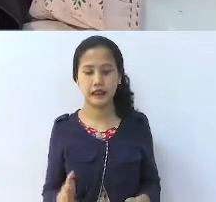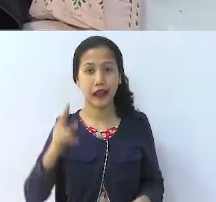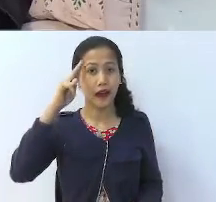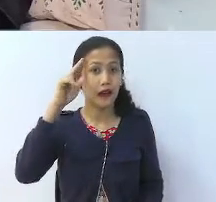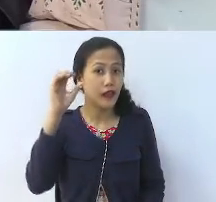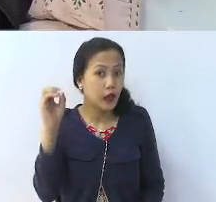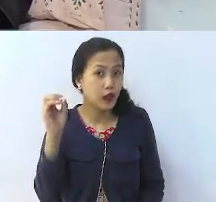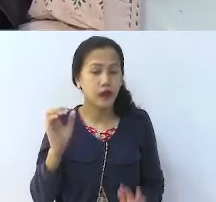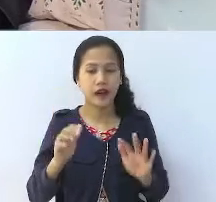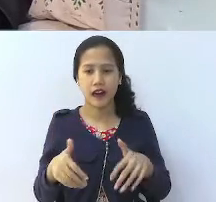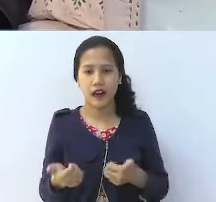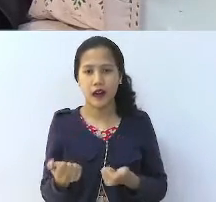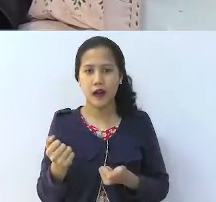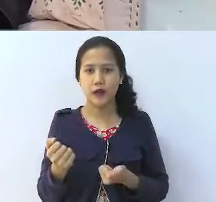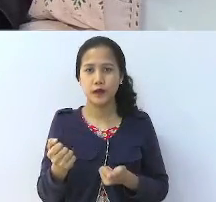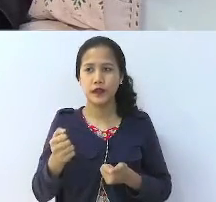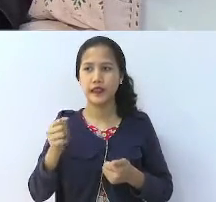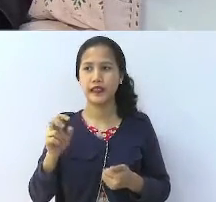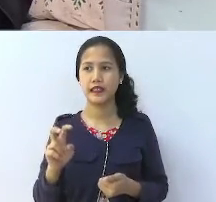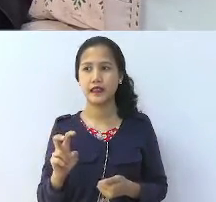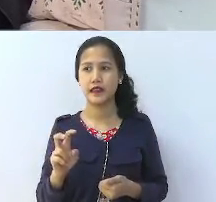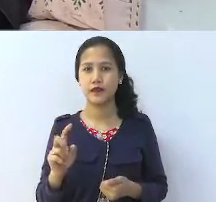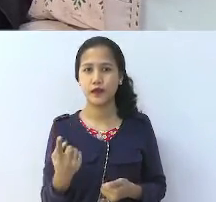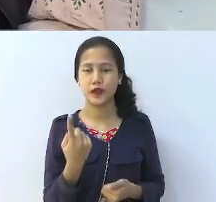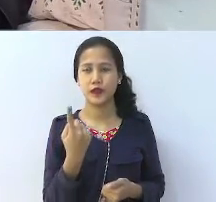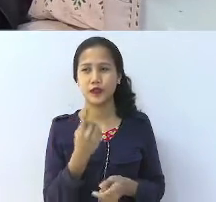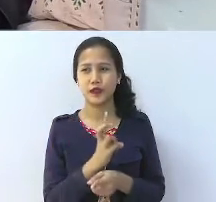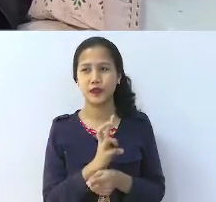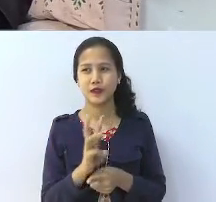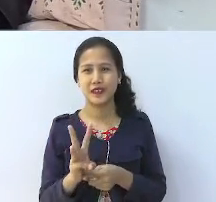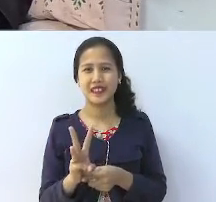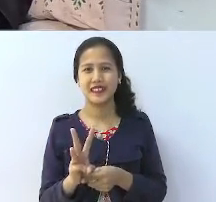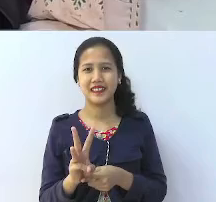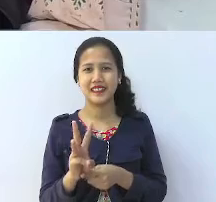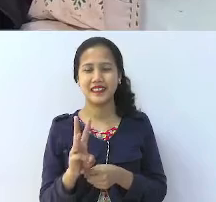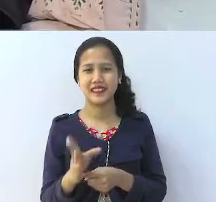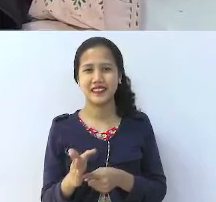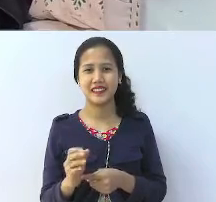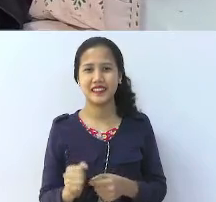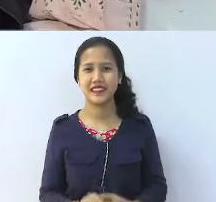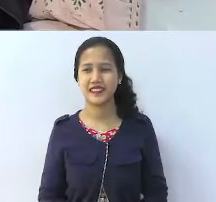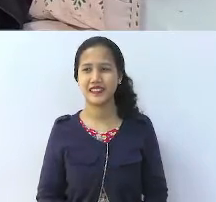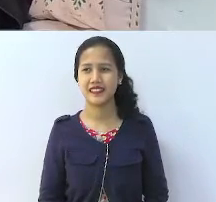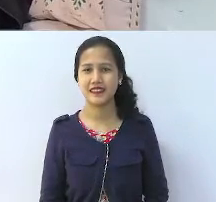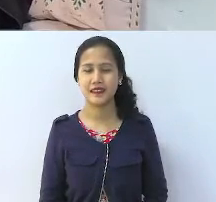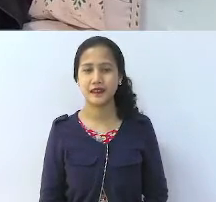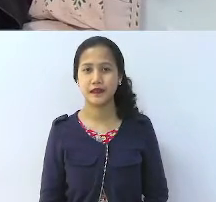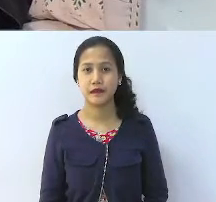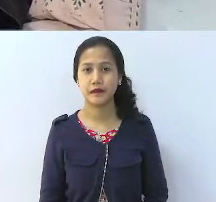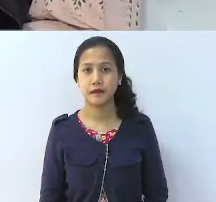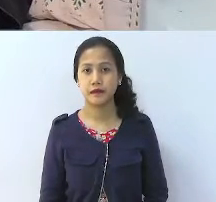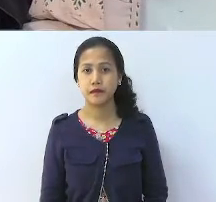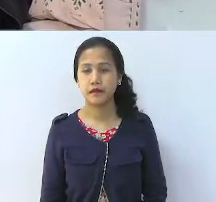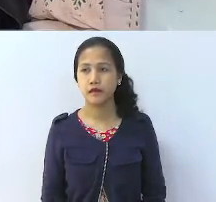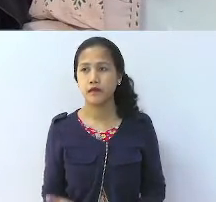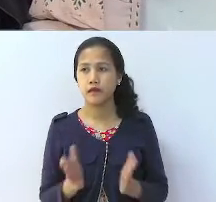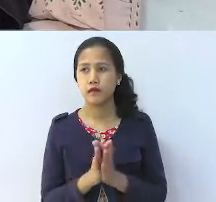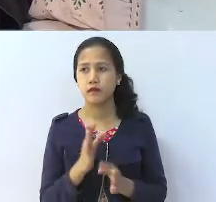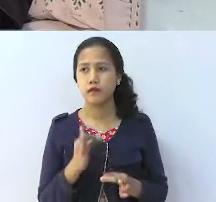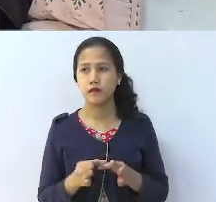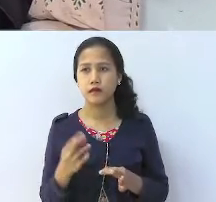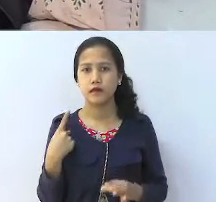growing Baptist ladies. Ay, nandyan po, nanonood po sa atin. Oo nga. Oo. Yung mga PSS students dyan, ay